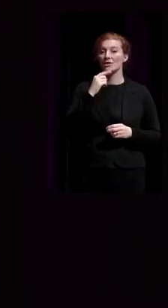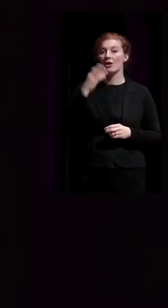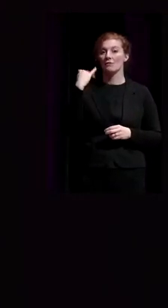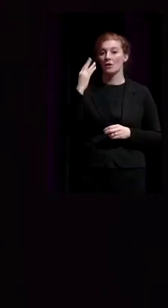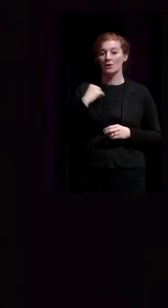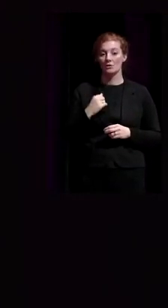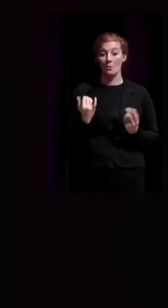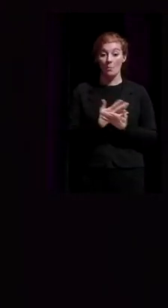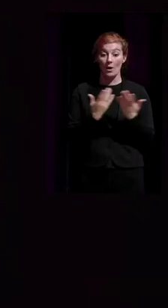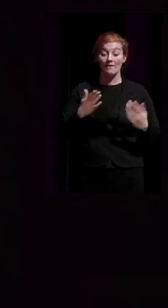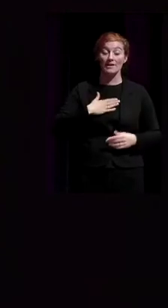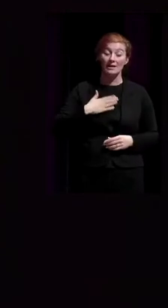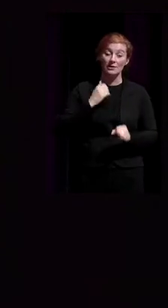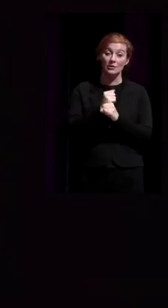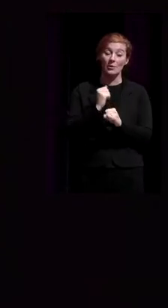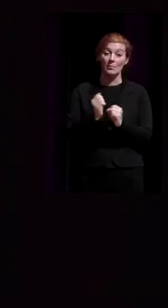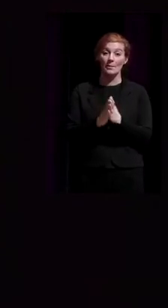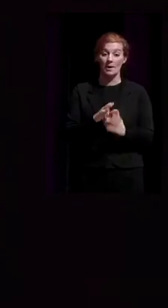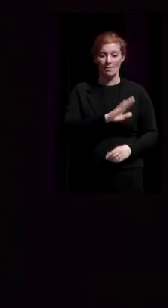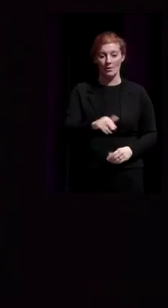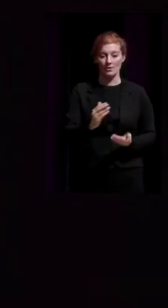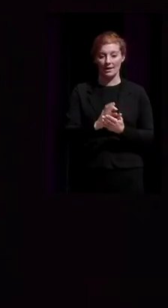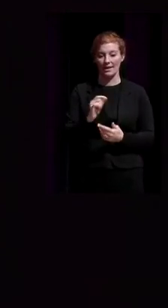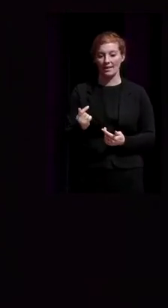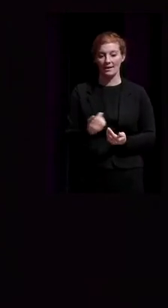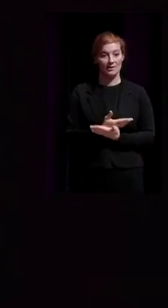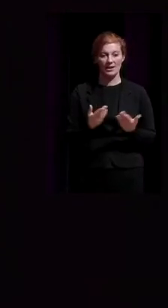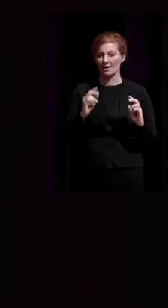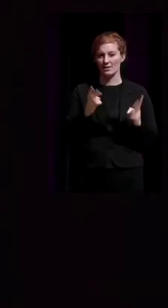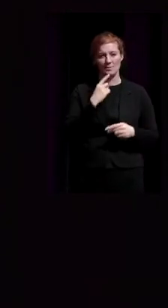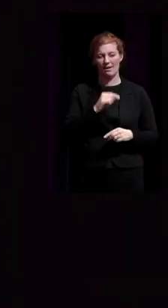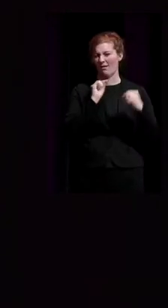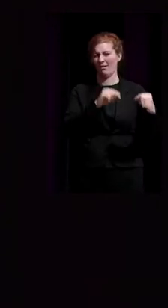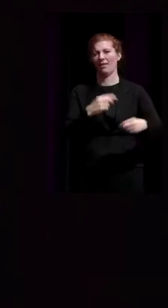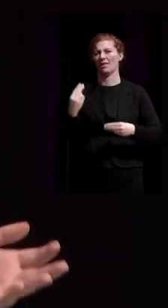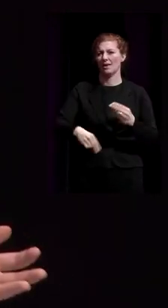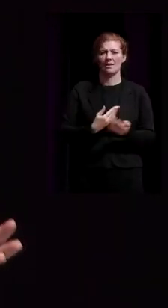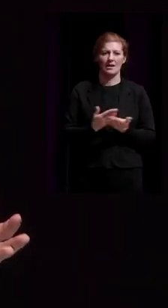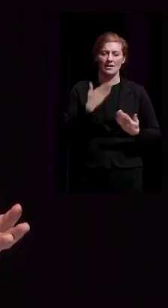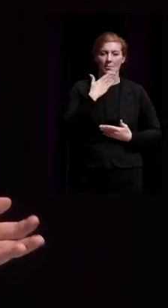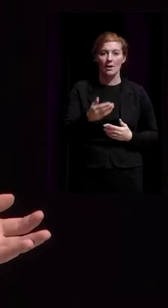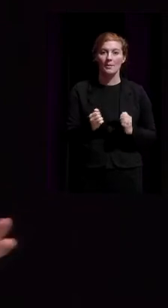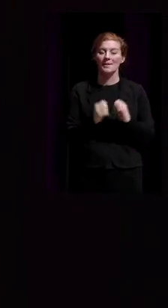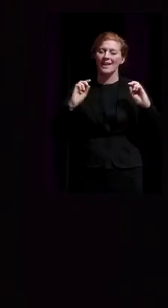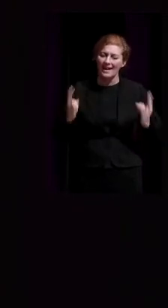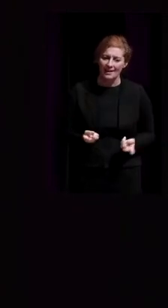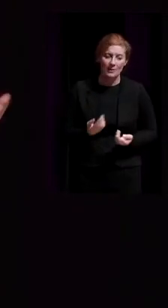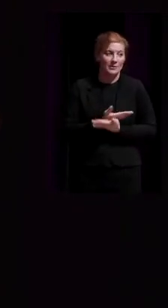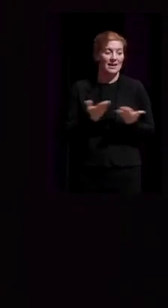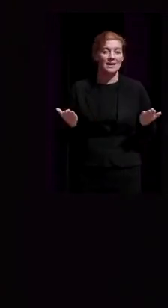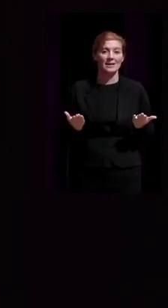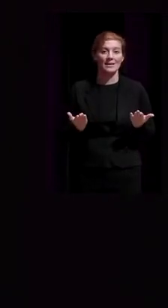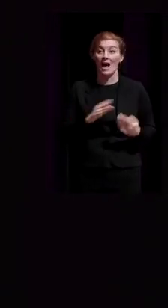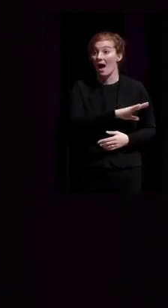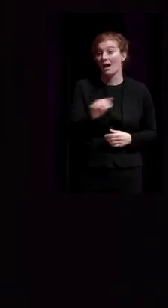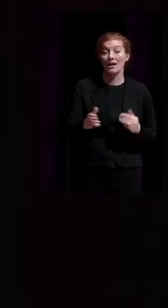ju ändå jobba med barn. Så det är ingen som säger att nej, det är inte bra. Men ändå så gör inte alla det här. Är det